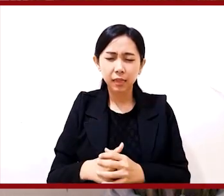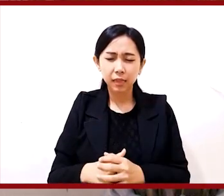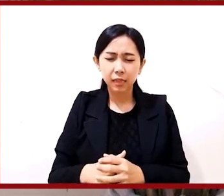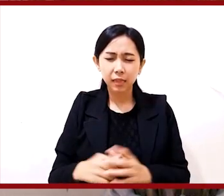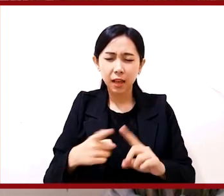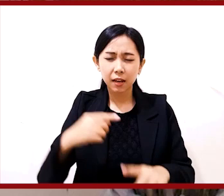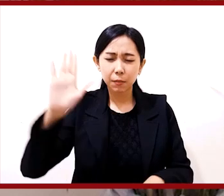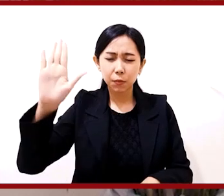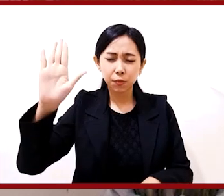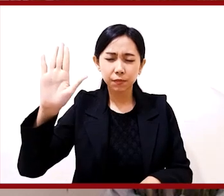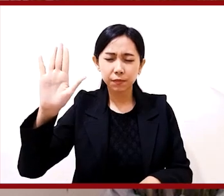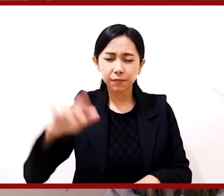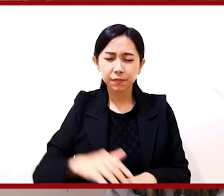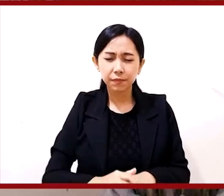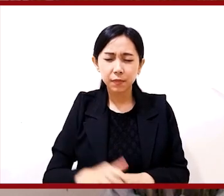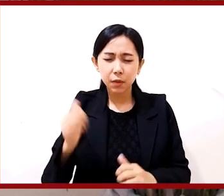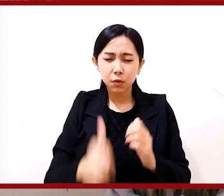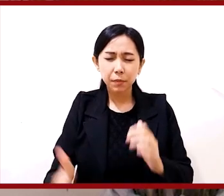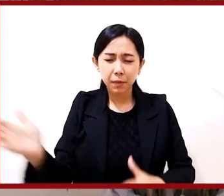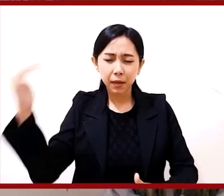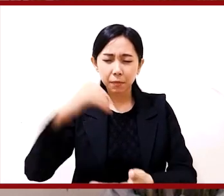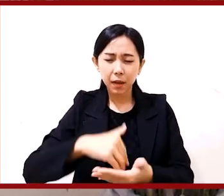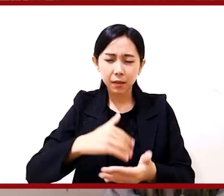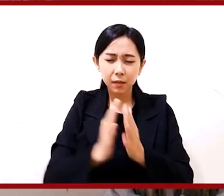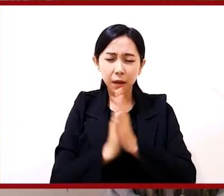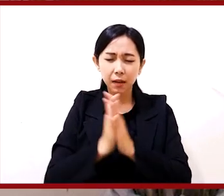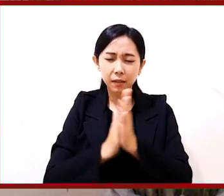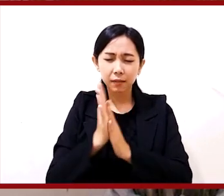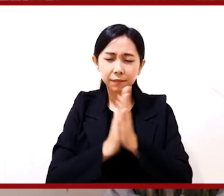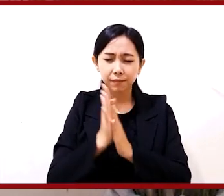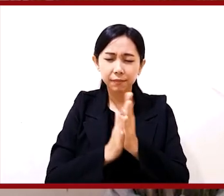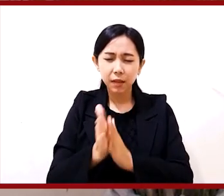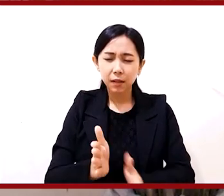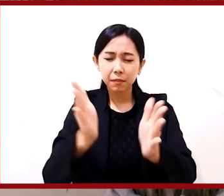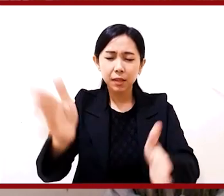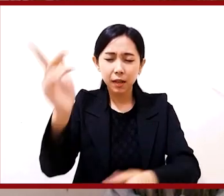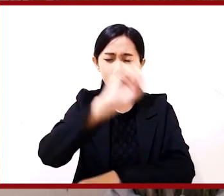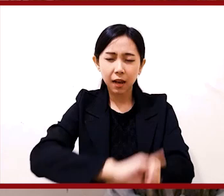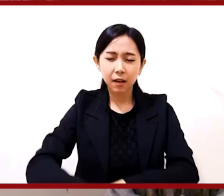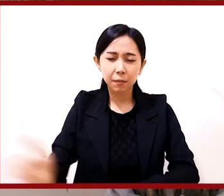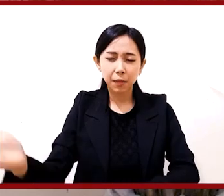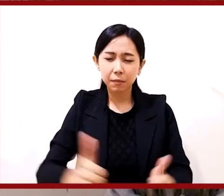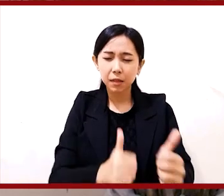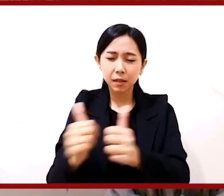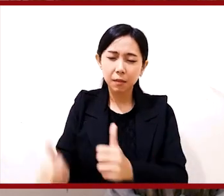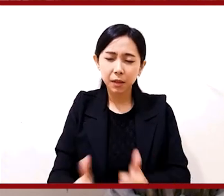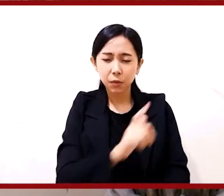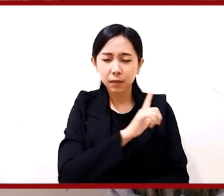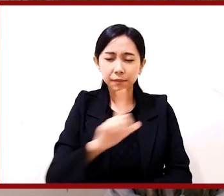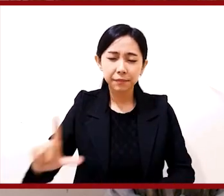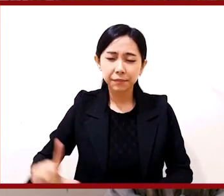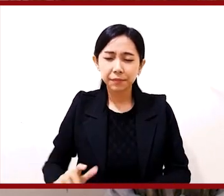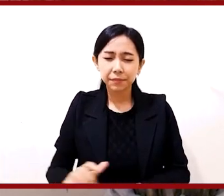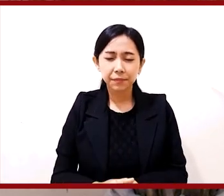terhingga dari-Mu, sehingga mereka kembali semangat menjalani hari-hari mereka bersama dengan